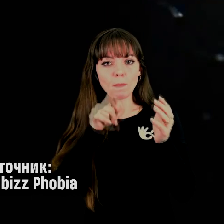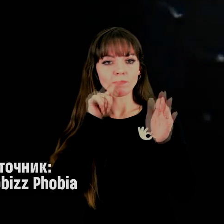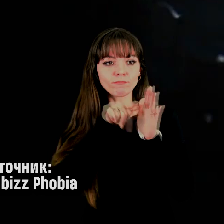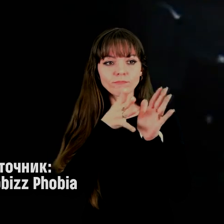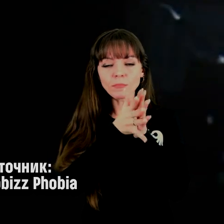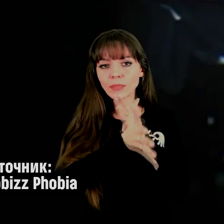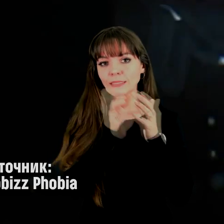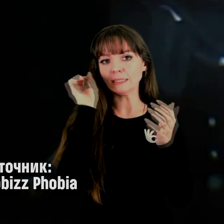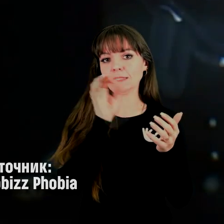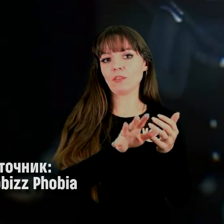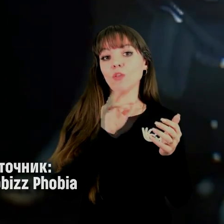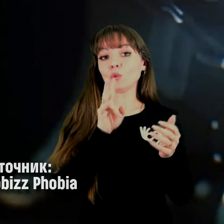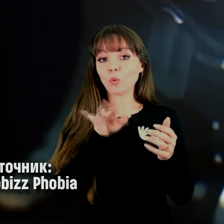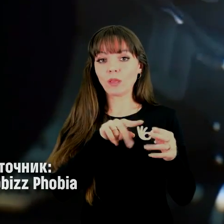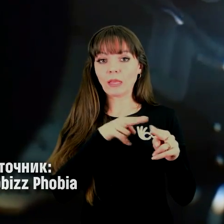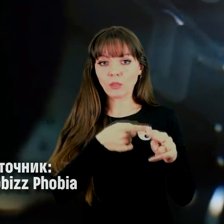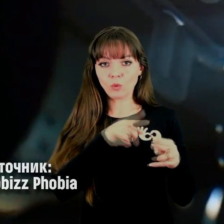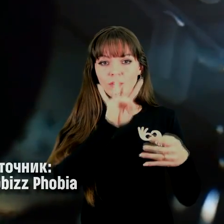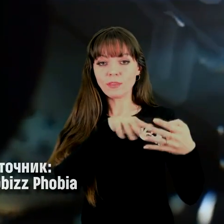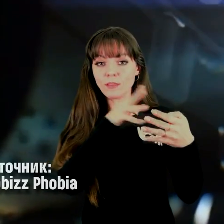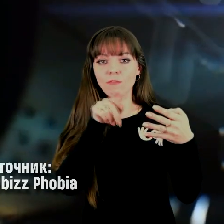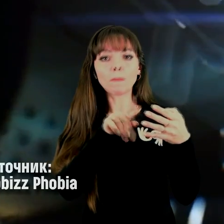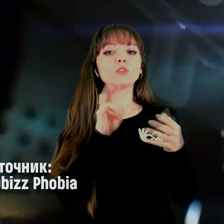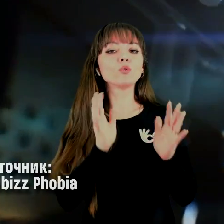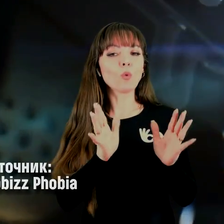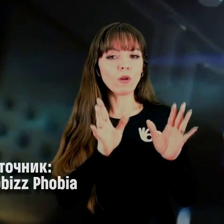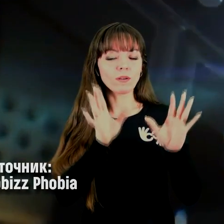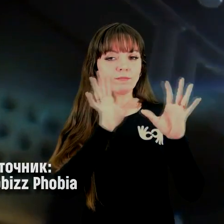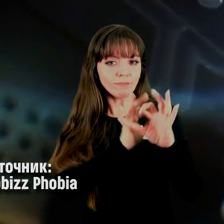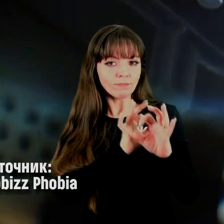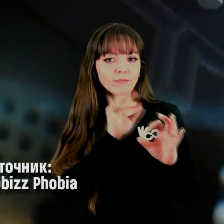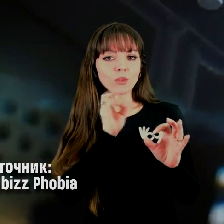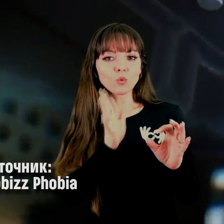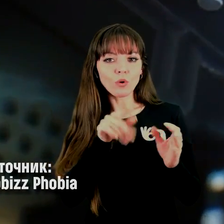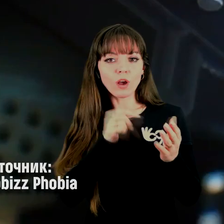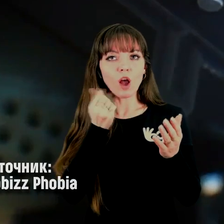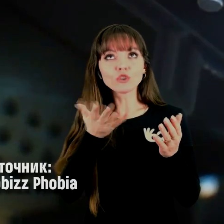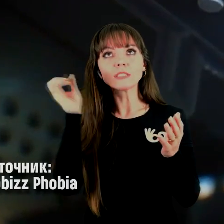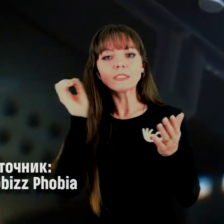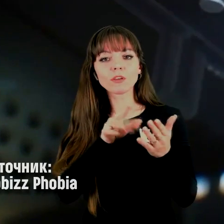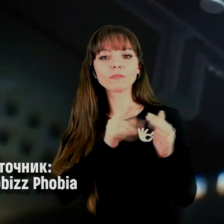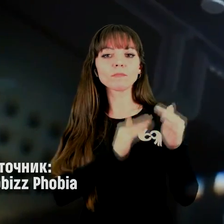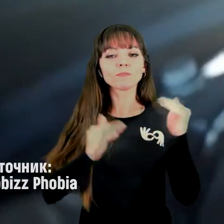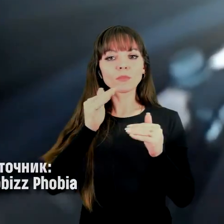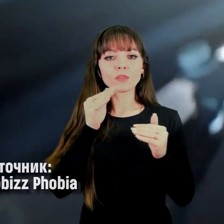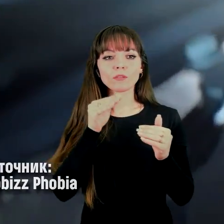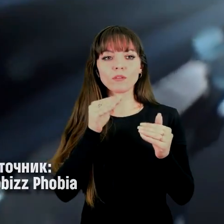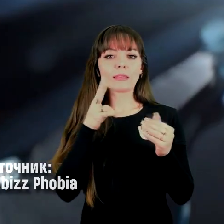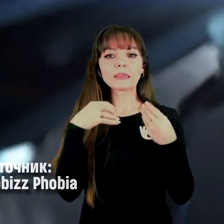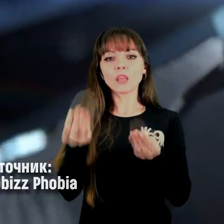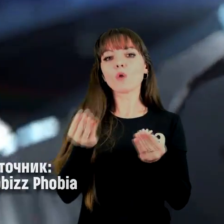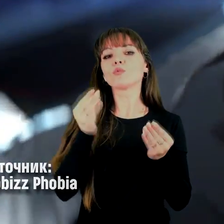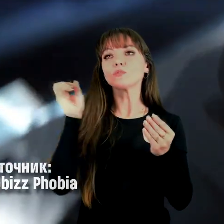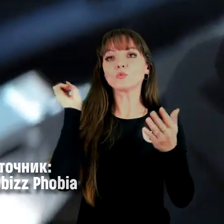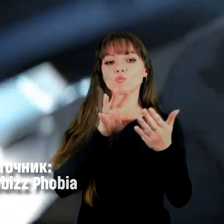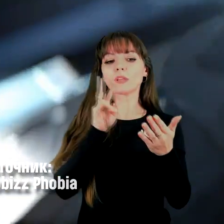Но диафрагма влияет не только на количество света. Например, она уменьшает вышеупомянутые аберрации, потому что не дает лучам